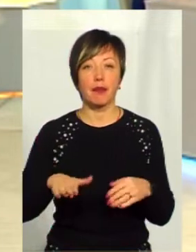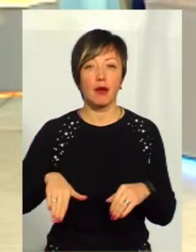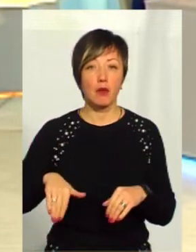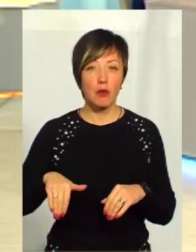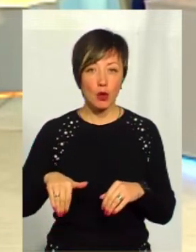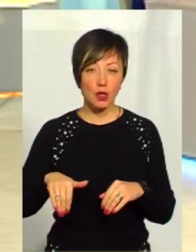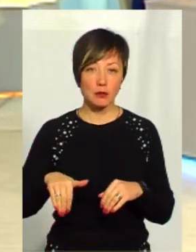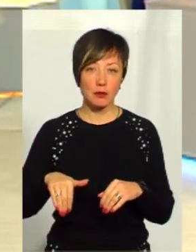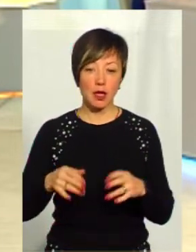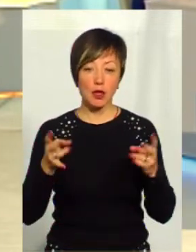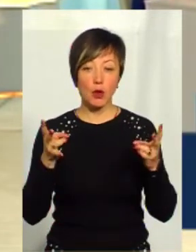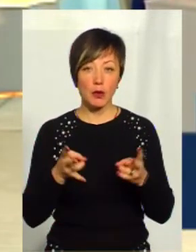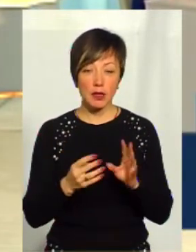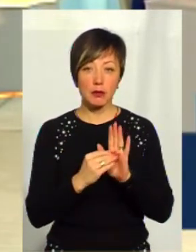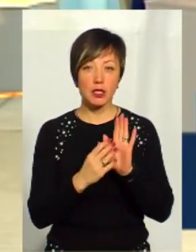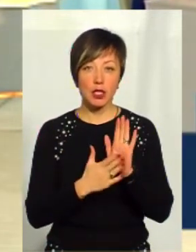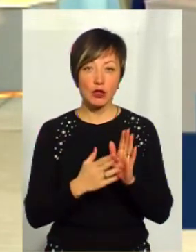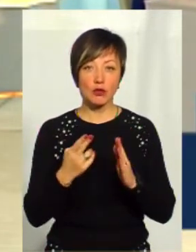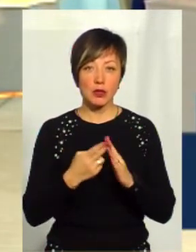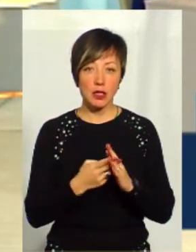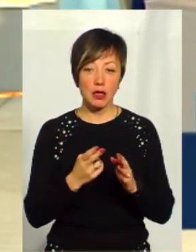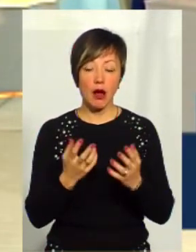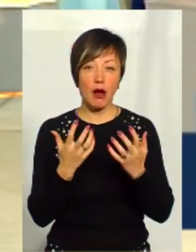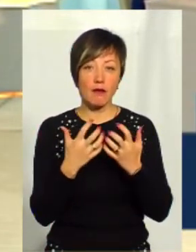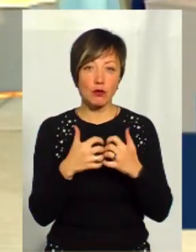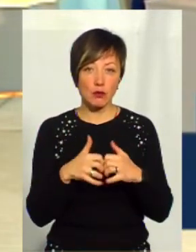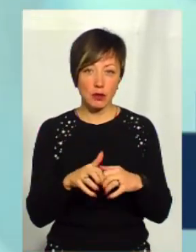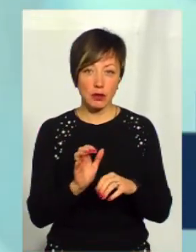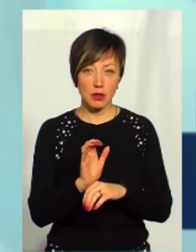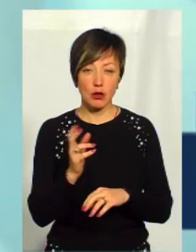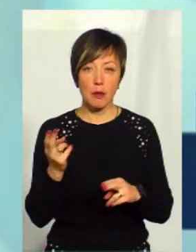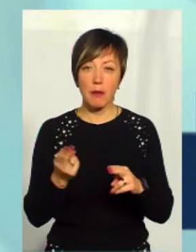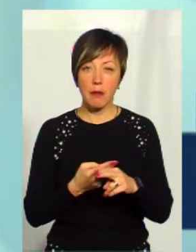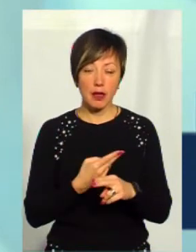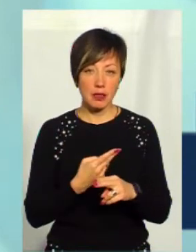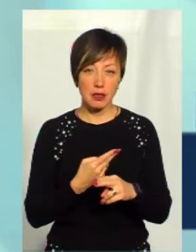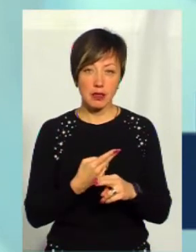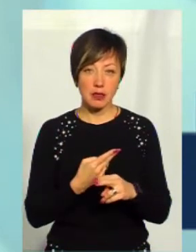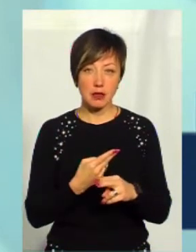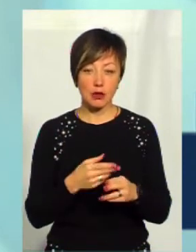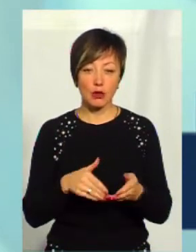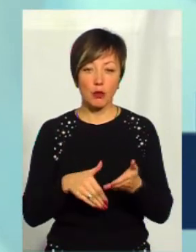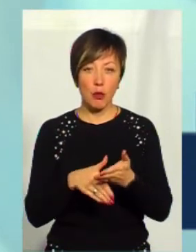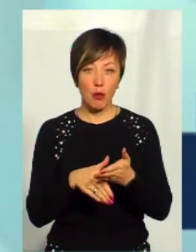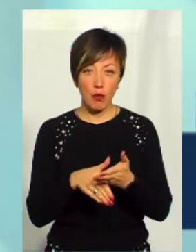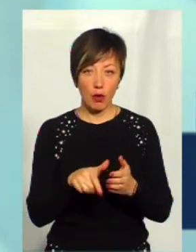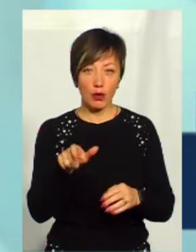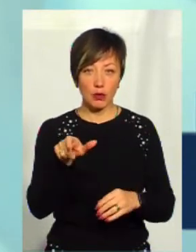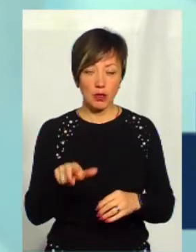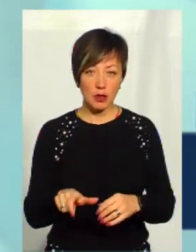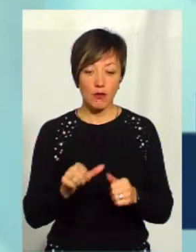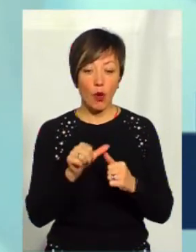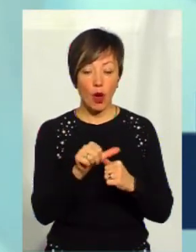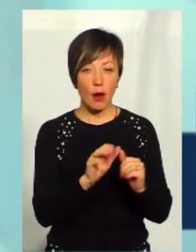потім необхідна для призначення субсидій, надходить, ну, будемо говорити, без допомоги заявника.